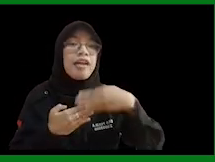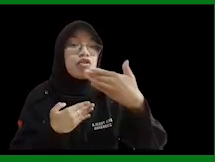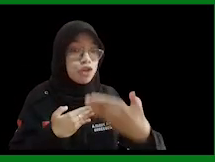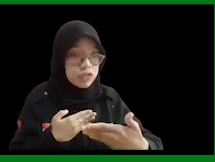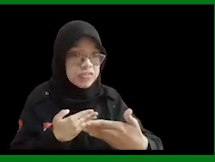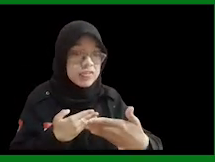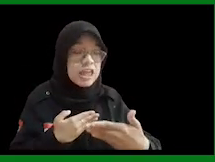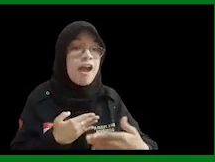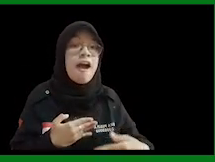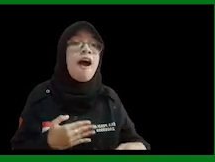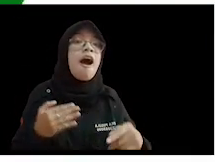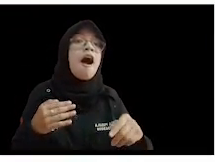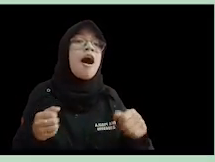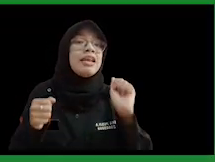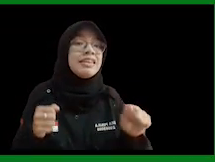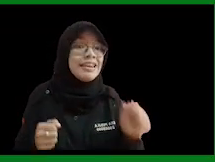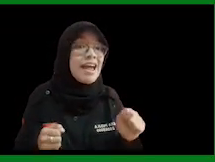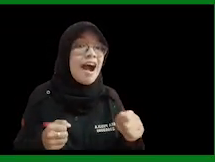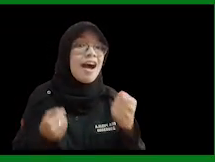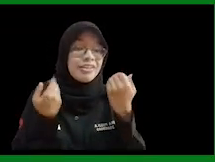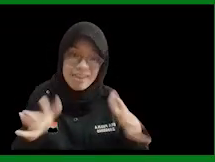Persidangan dilaksanakan.